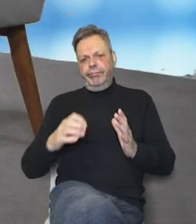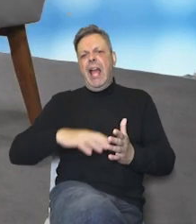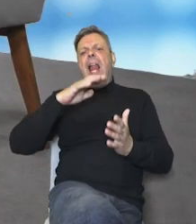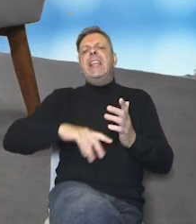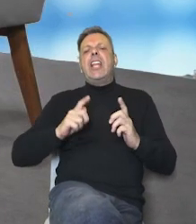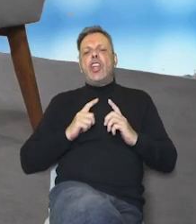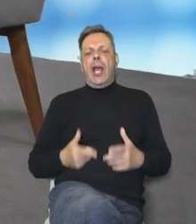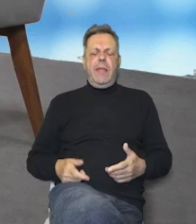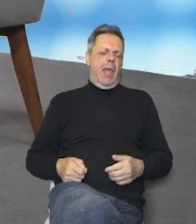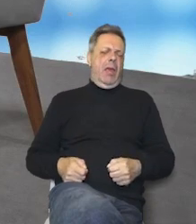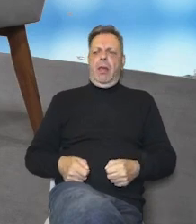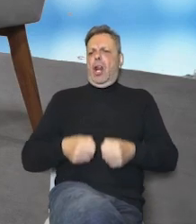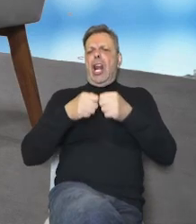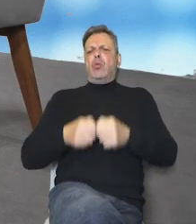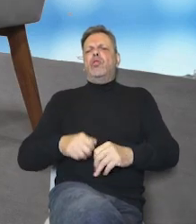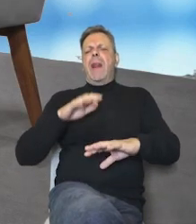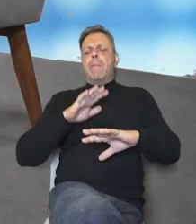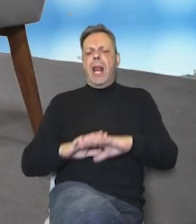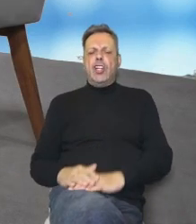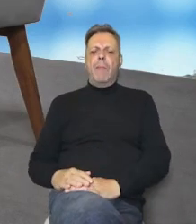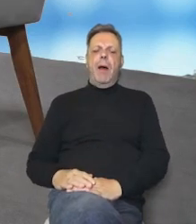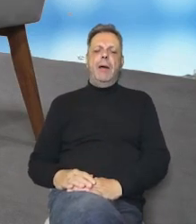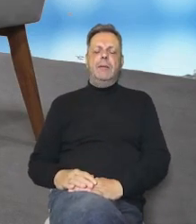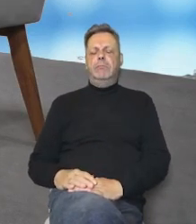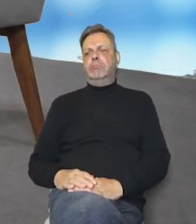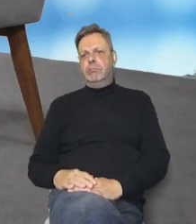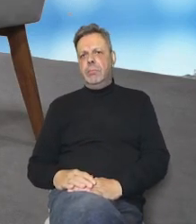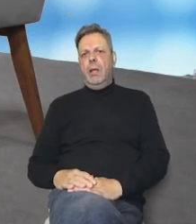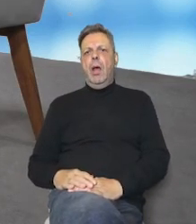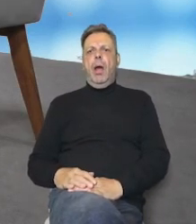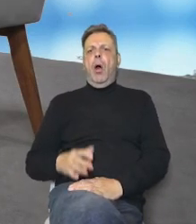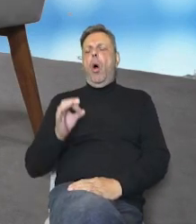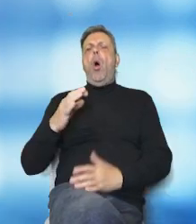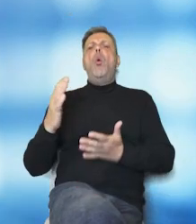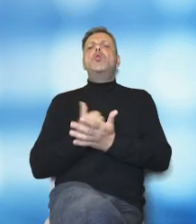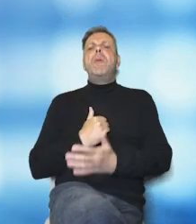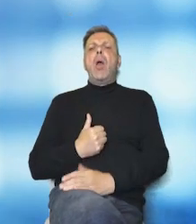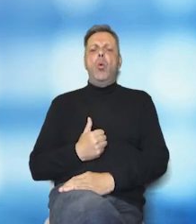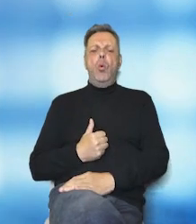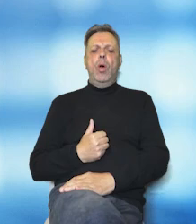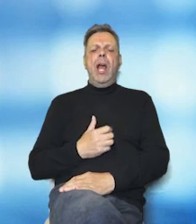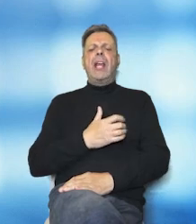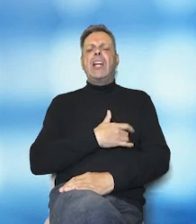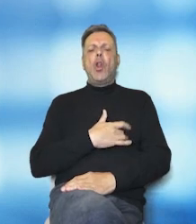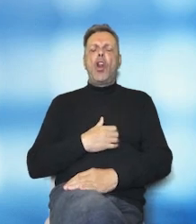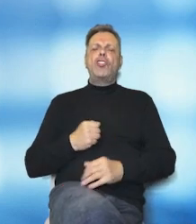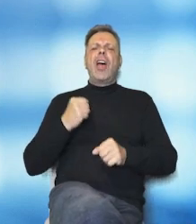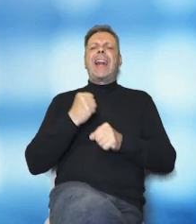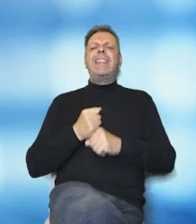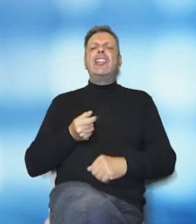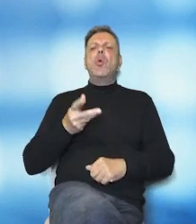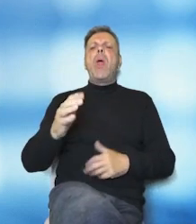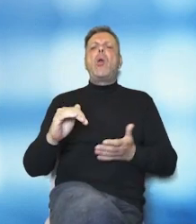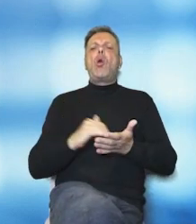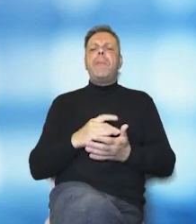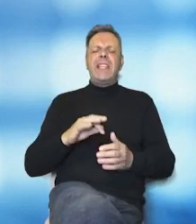su društvene mreže s uspjesima kardiologe, ako se ne varam, u Nišu, radili su nekoliko mjeseci